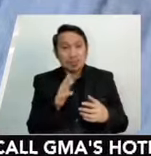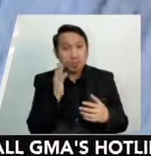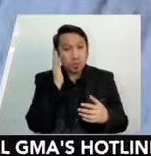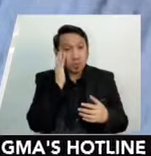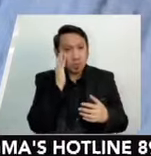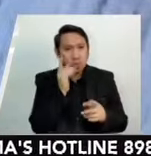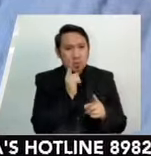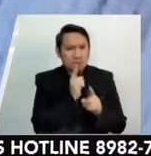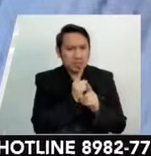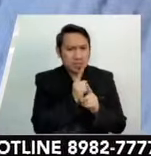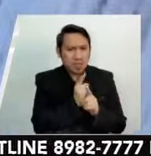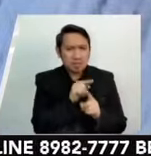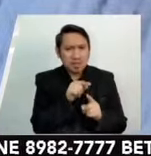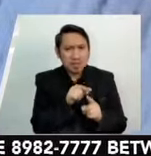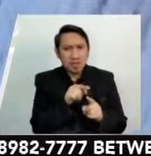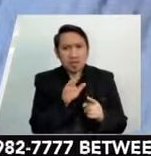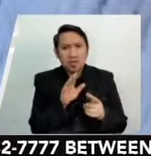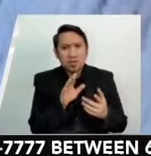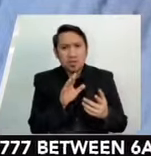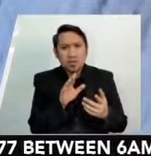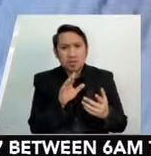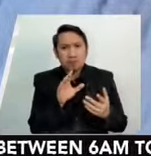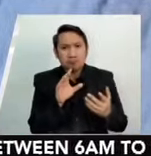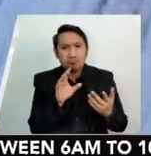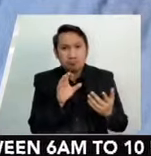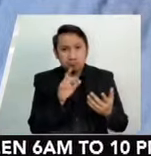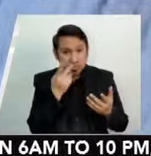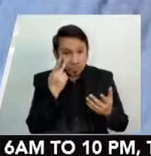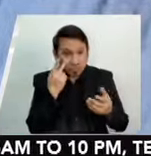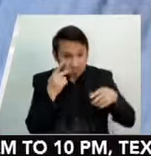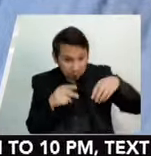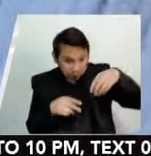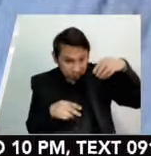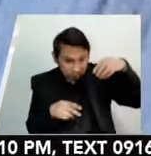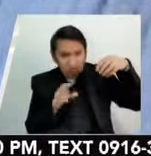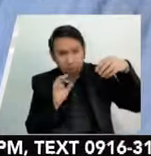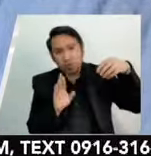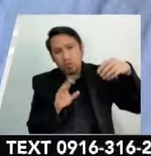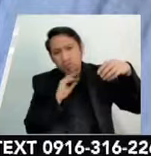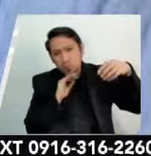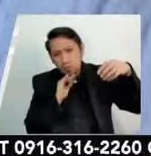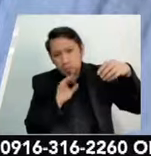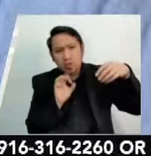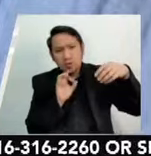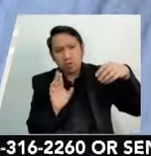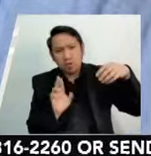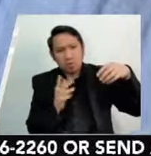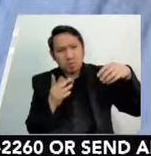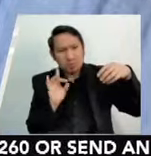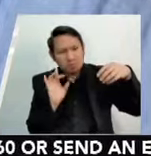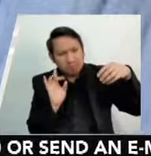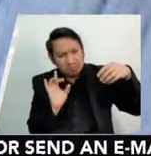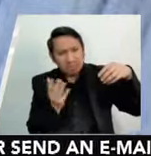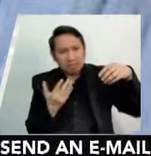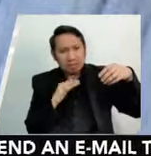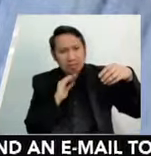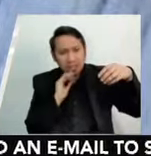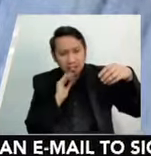inyong ginagamit, buksan ang radiator at tignan kung marumi o maputik na ang kulay nito. At syempre, ingat po sa